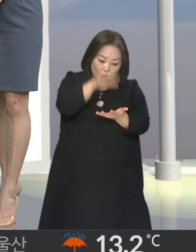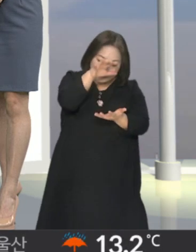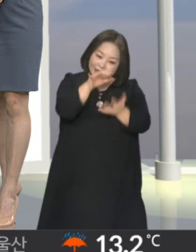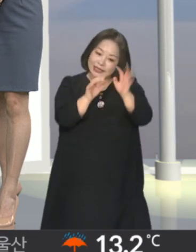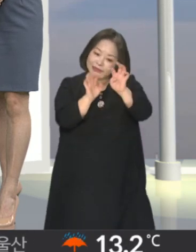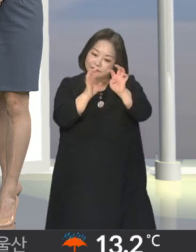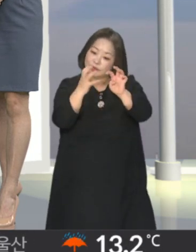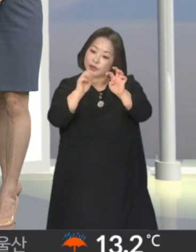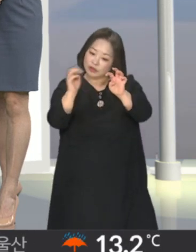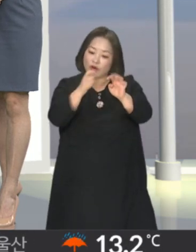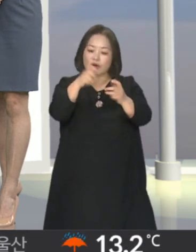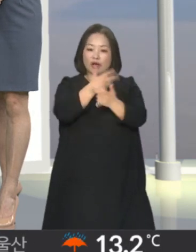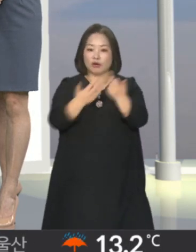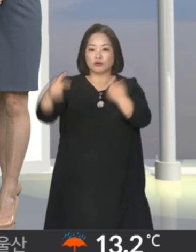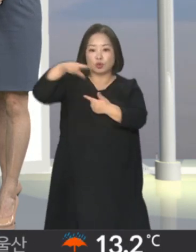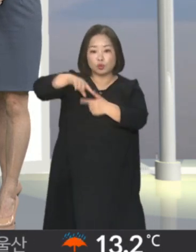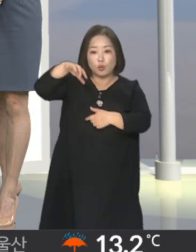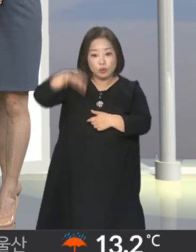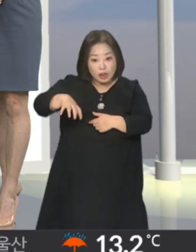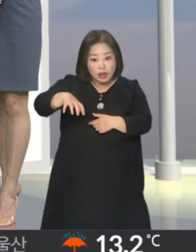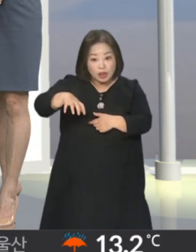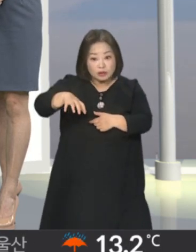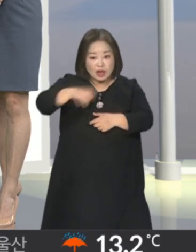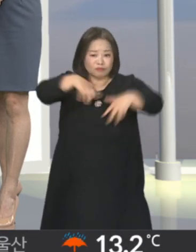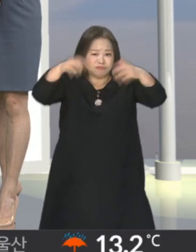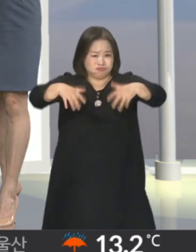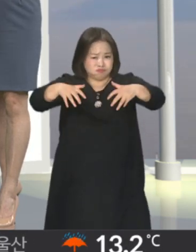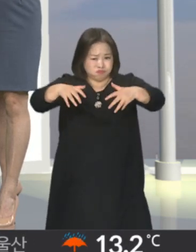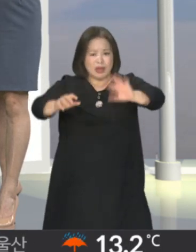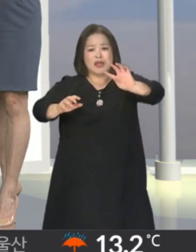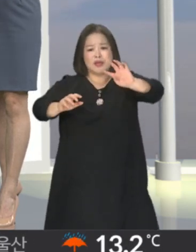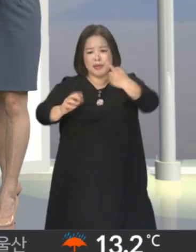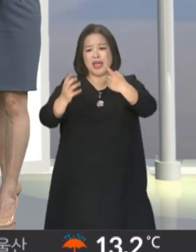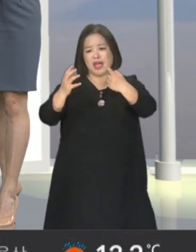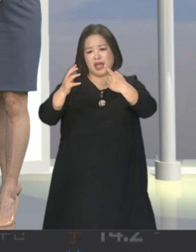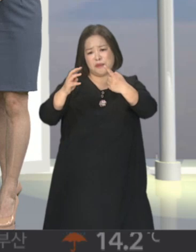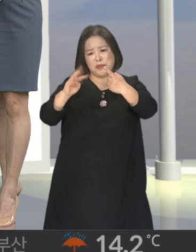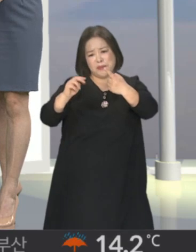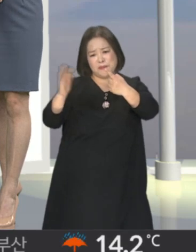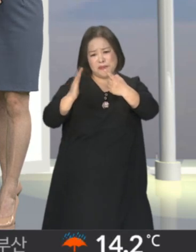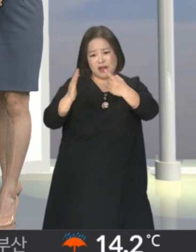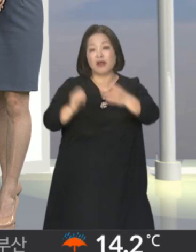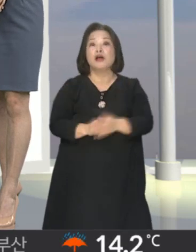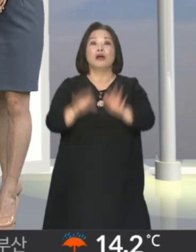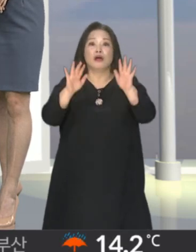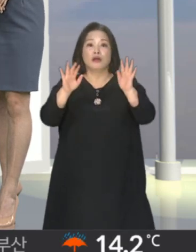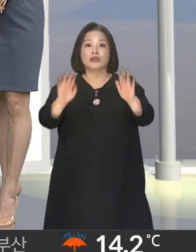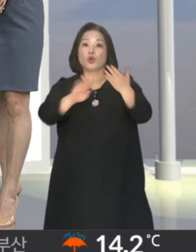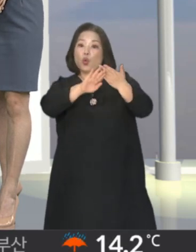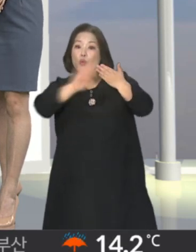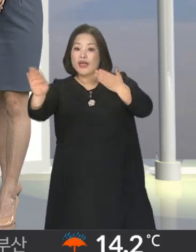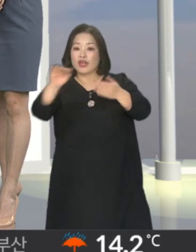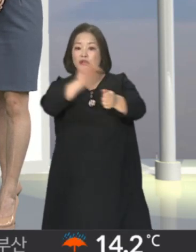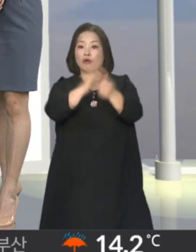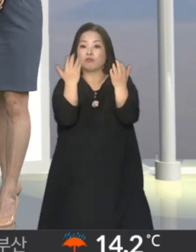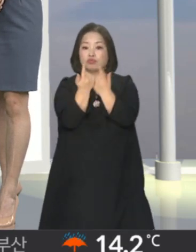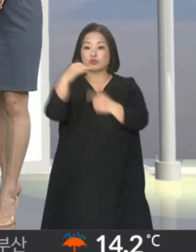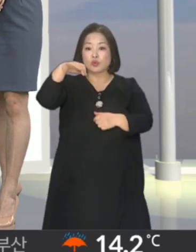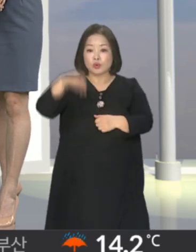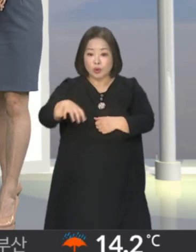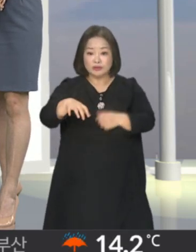쌓이겠고요. 강원 영동에 많게는 100mm 이상의 비도 추가로 쏟아지겠습니다. 그 밖에 경북 동해안으로